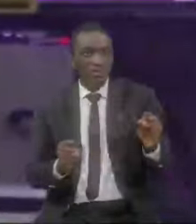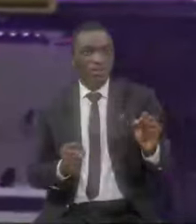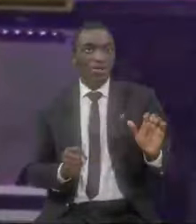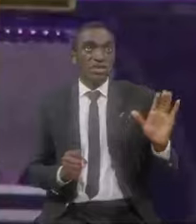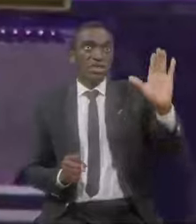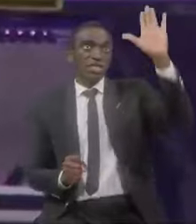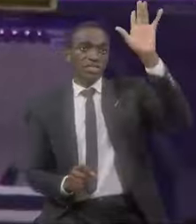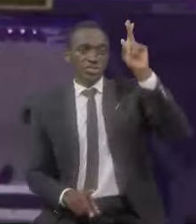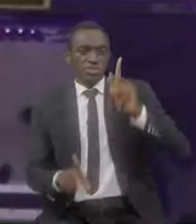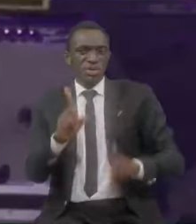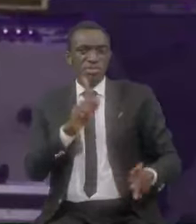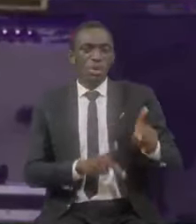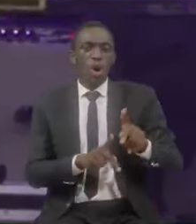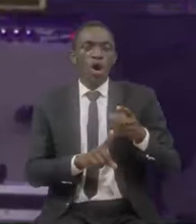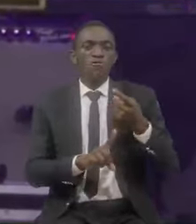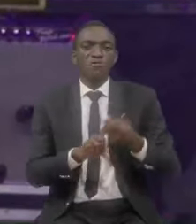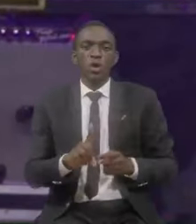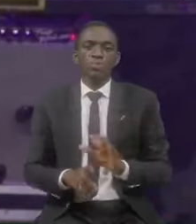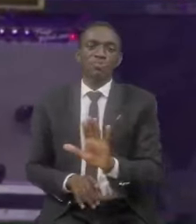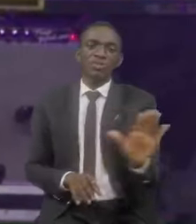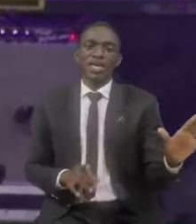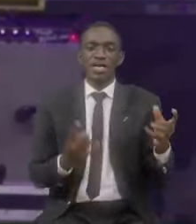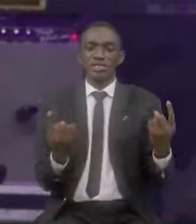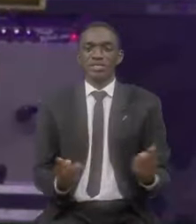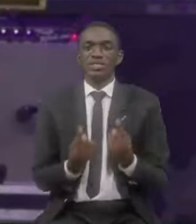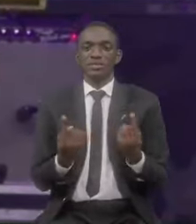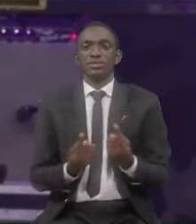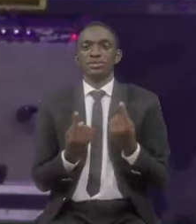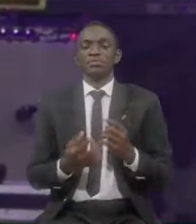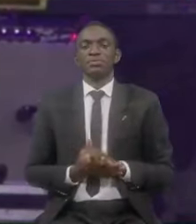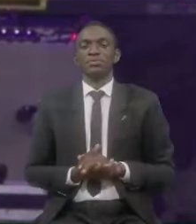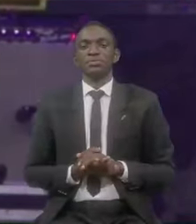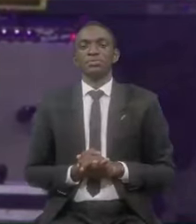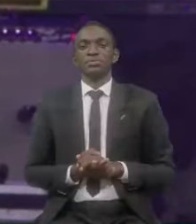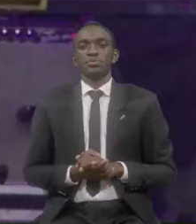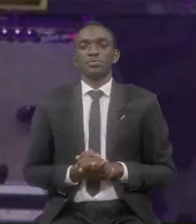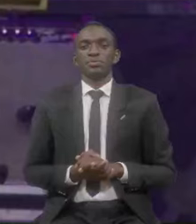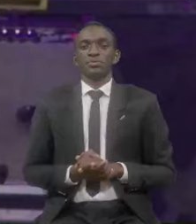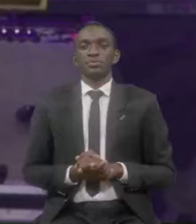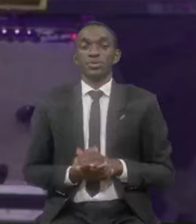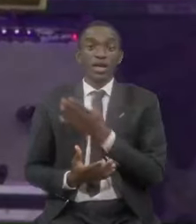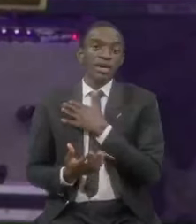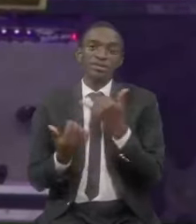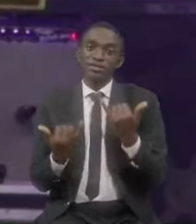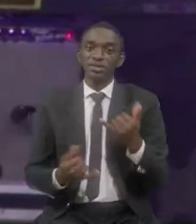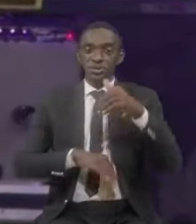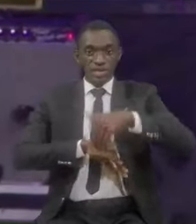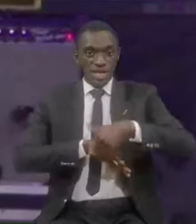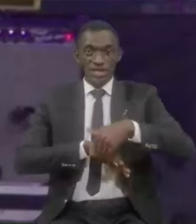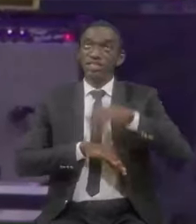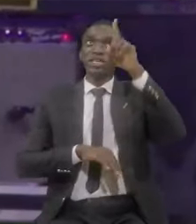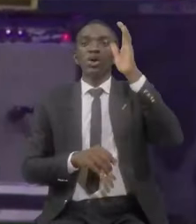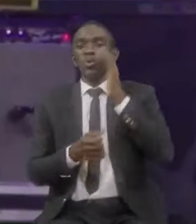pour qu'il sauve son peuple de ses péchés. Et ce soir, il va vous